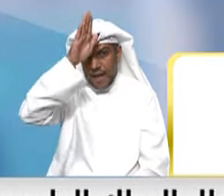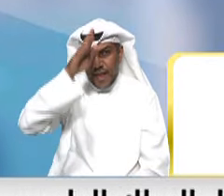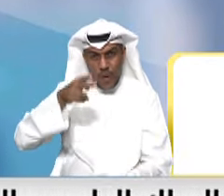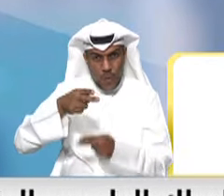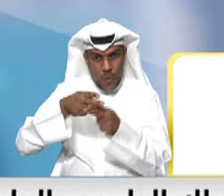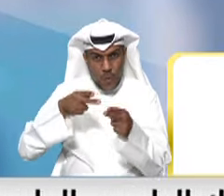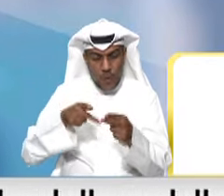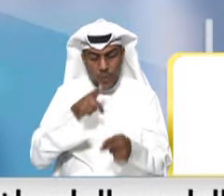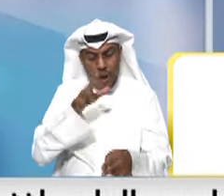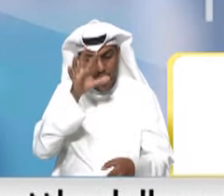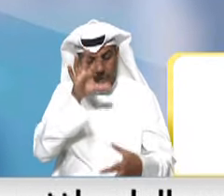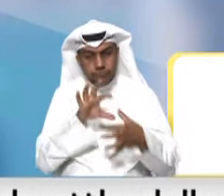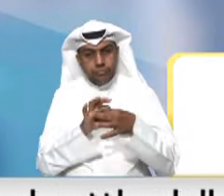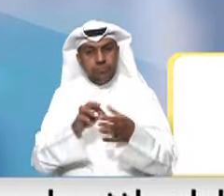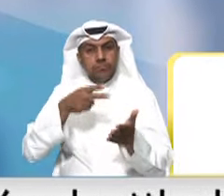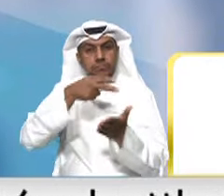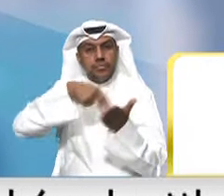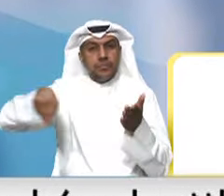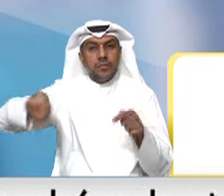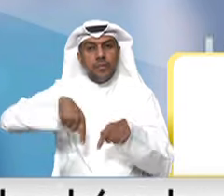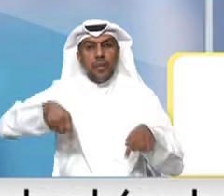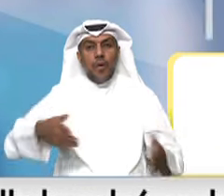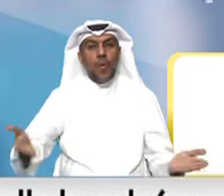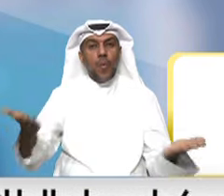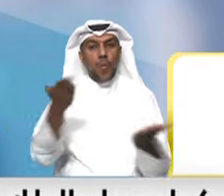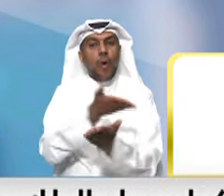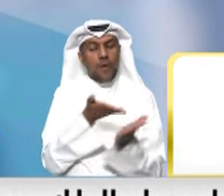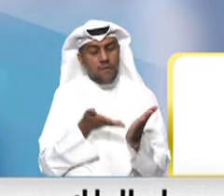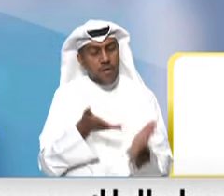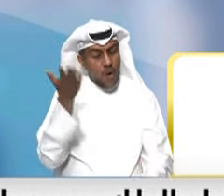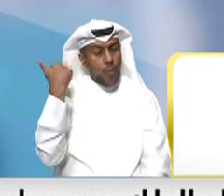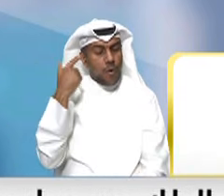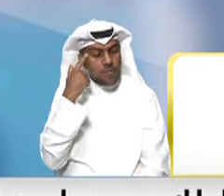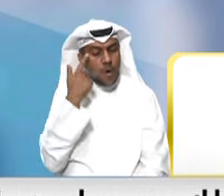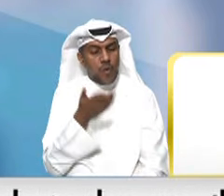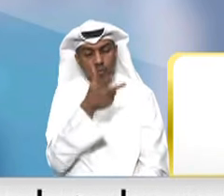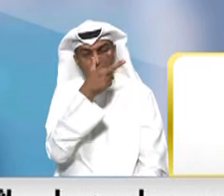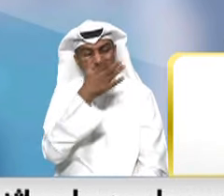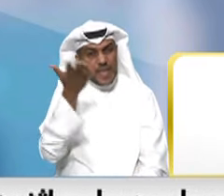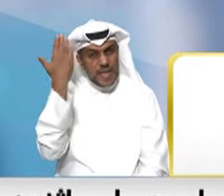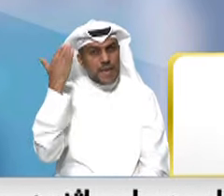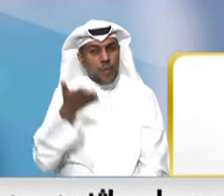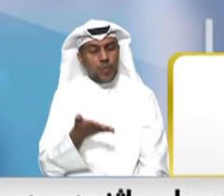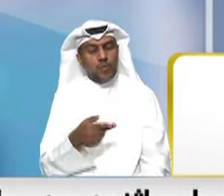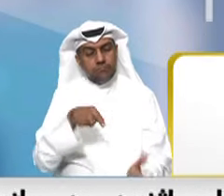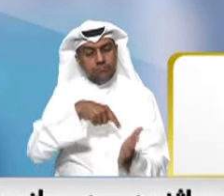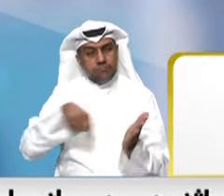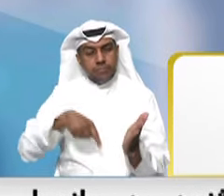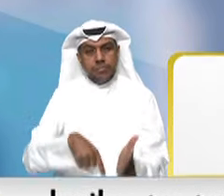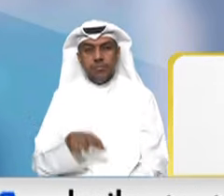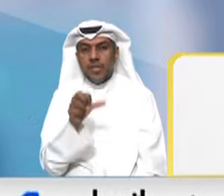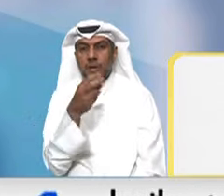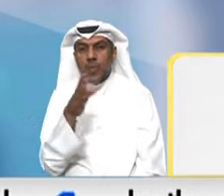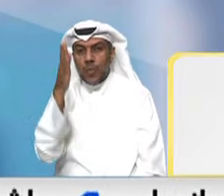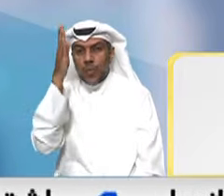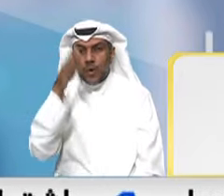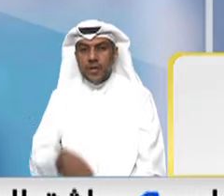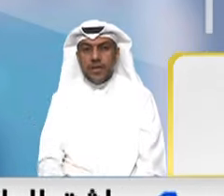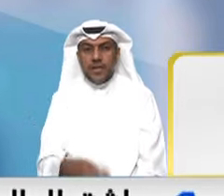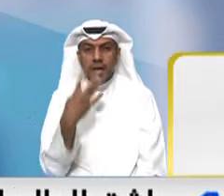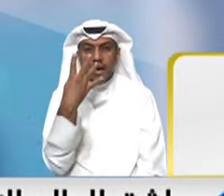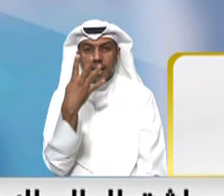باتفاقية تنظيم الملاحة البحرية في خور عبد الله الموقعة بين البلدين في 29 من